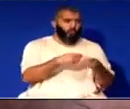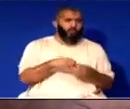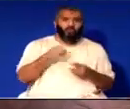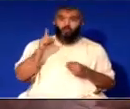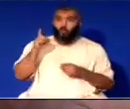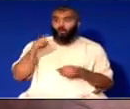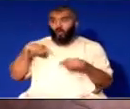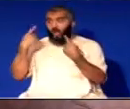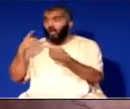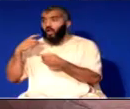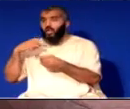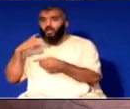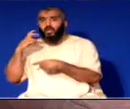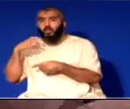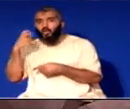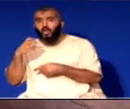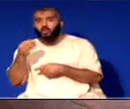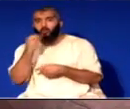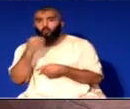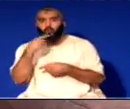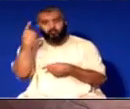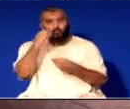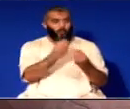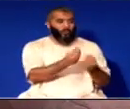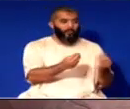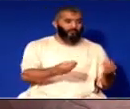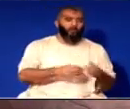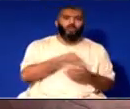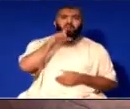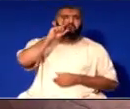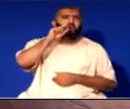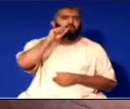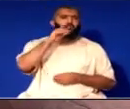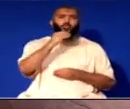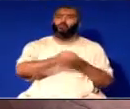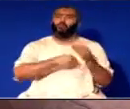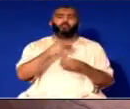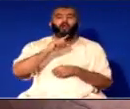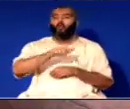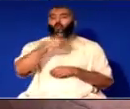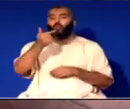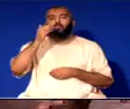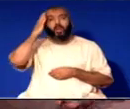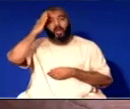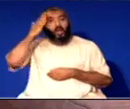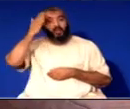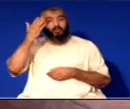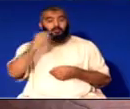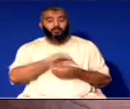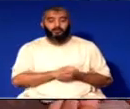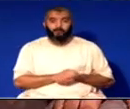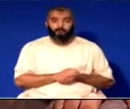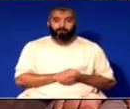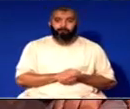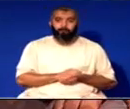تصيد وتجيب وتحرص على كذا وتحرص على وليداتها الطير سواء كان من الطيور ولا من الحيوانات هذيك المفترسه وتسيبها حارصه على على